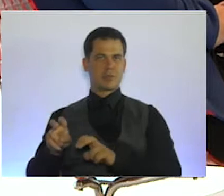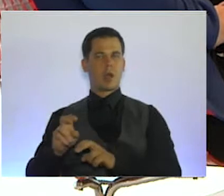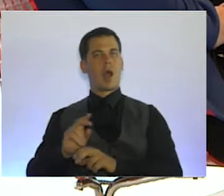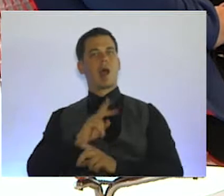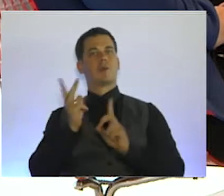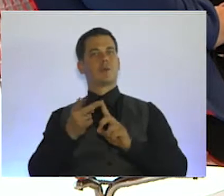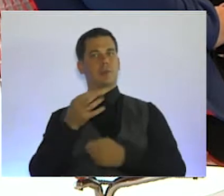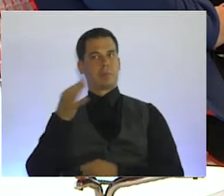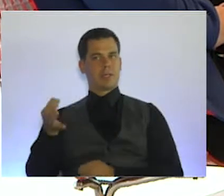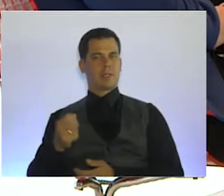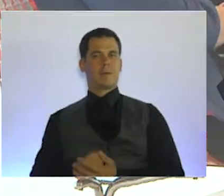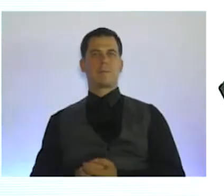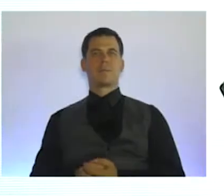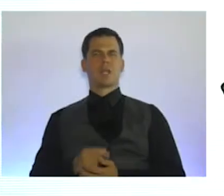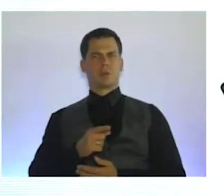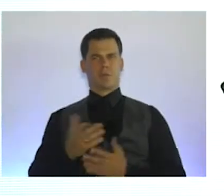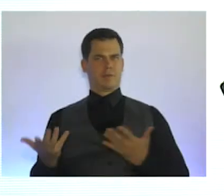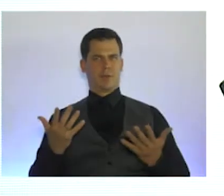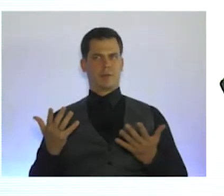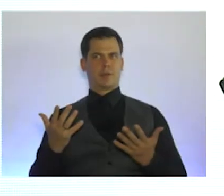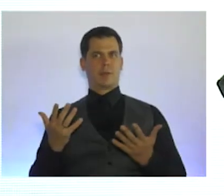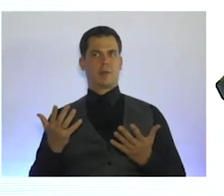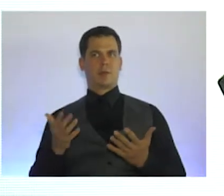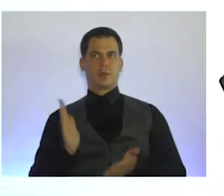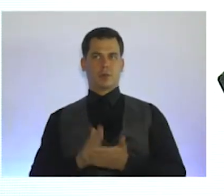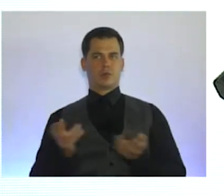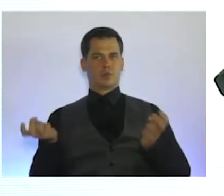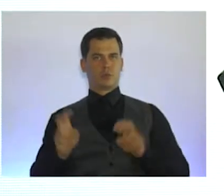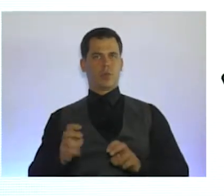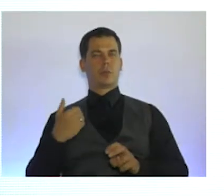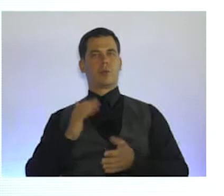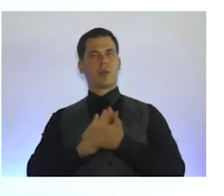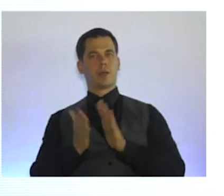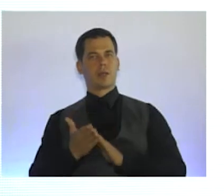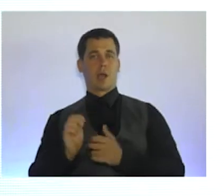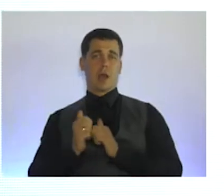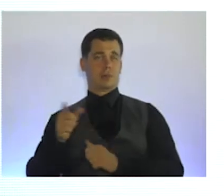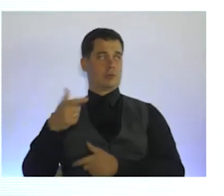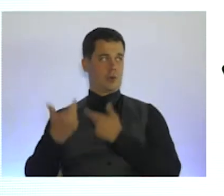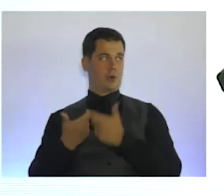jeszcze drugie pytanie, czy wobec tego powstaje taki rynek, czy może państwo się tym zajmują, bo